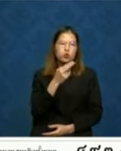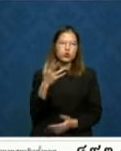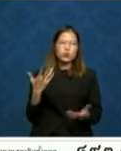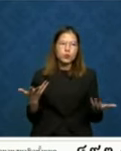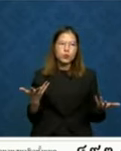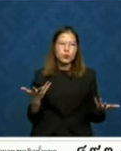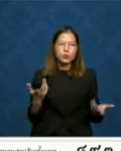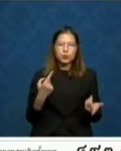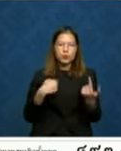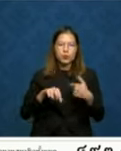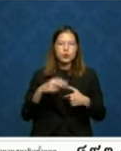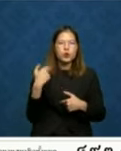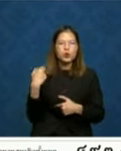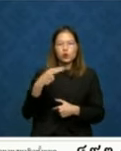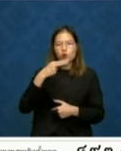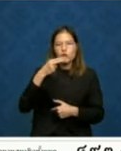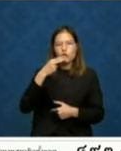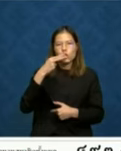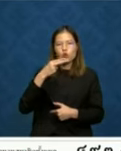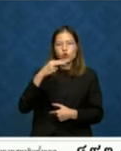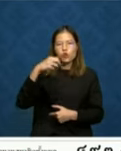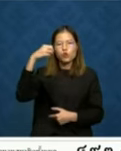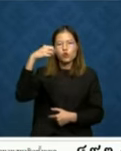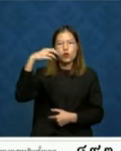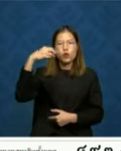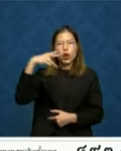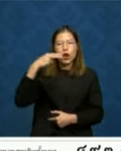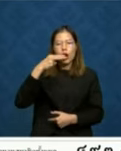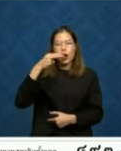ไปสูบบุหรี่ไฟฟ้า